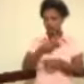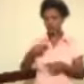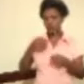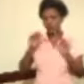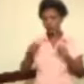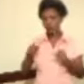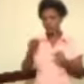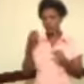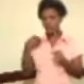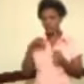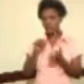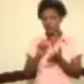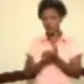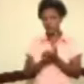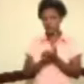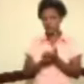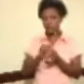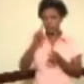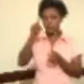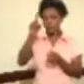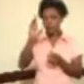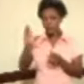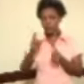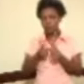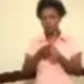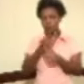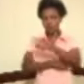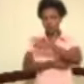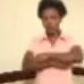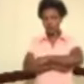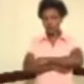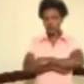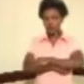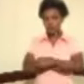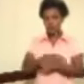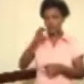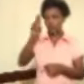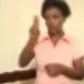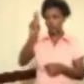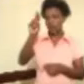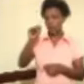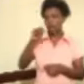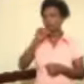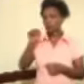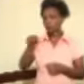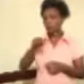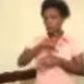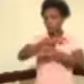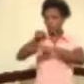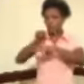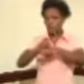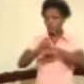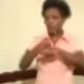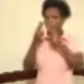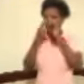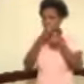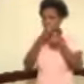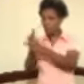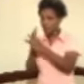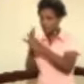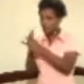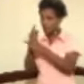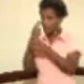dans les 100 jours. C'est que dans les 100 premiers jours, communauté internationale là, et communauté internationale là, il y a regardé, il y a